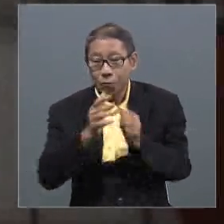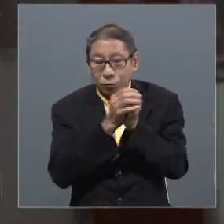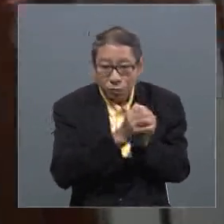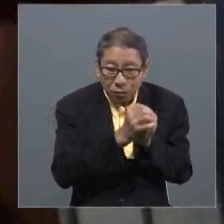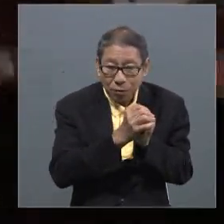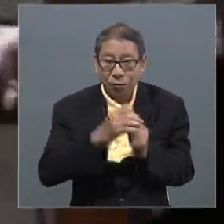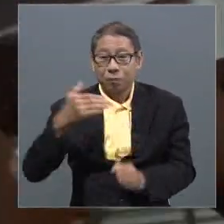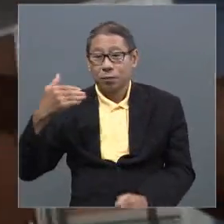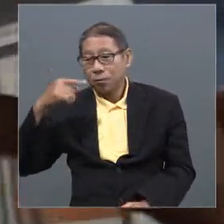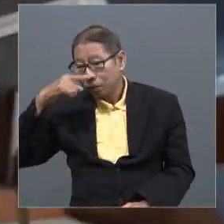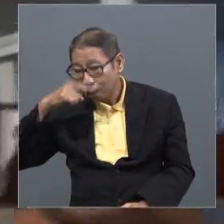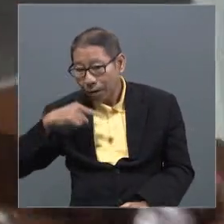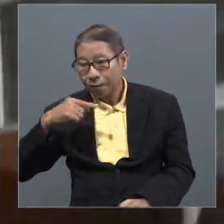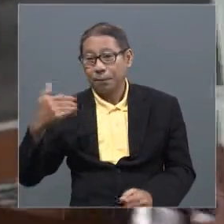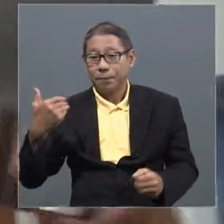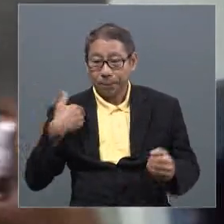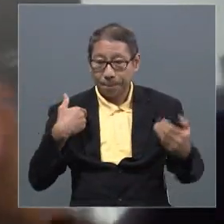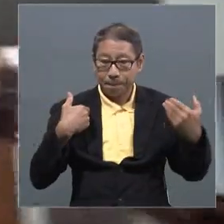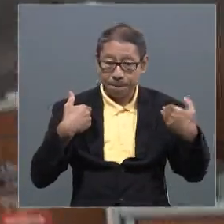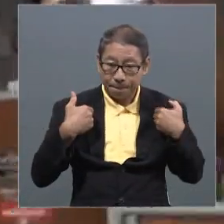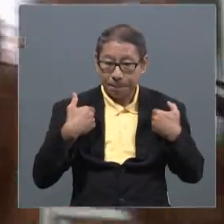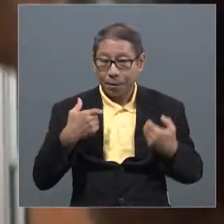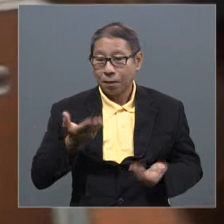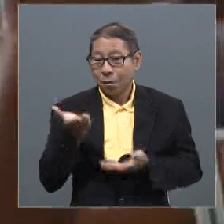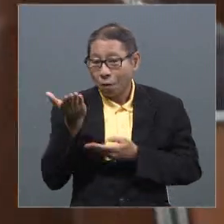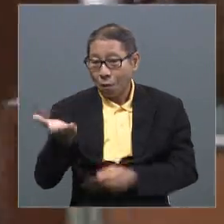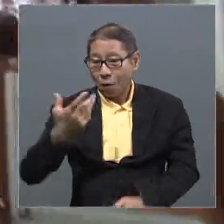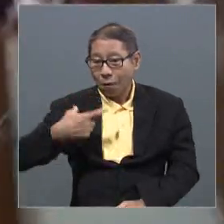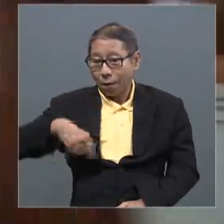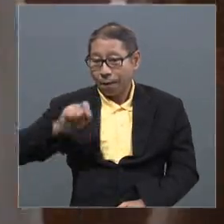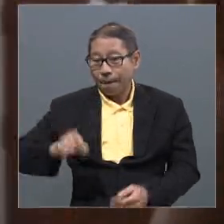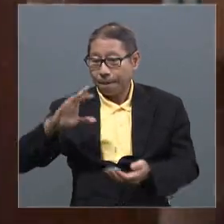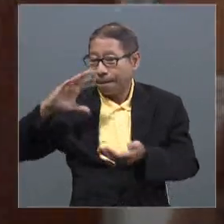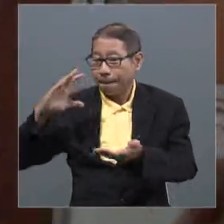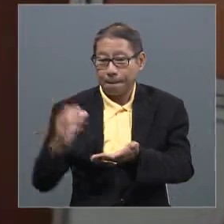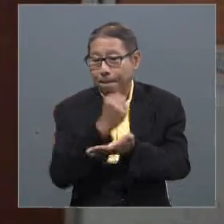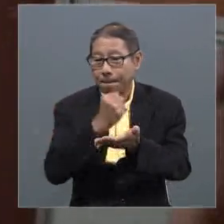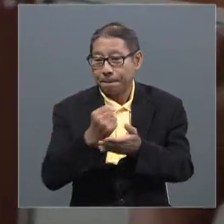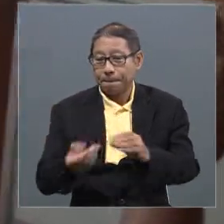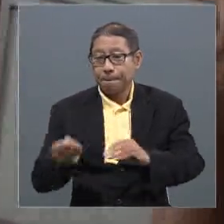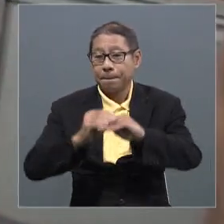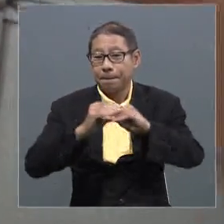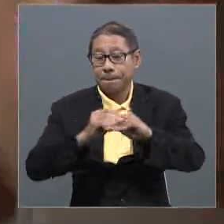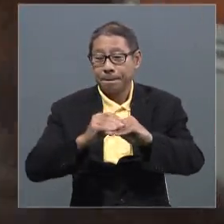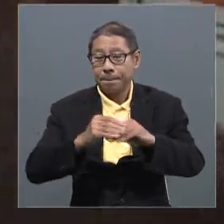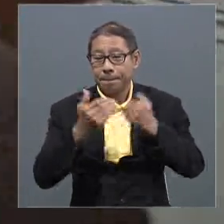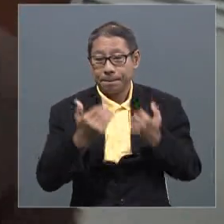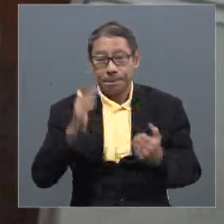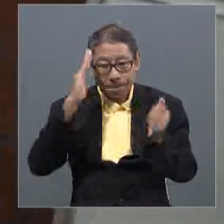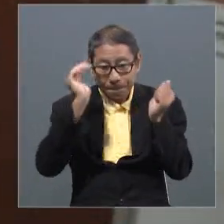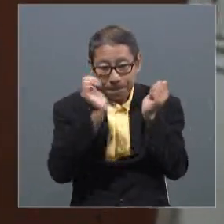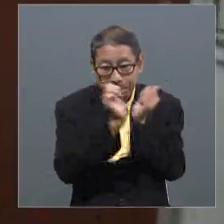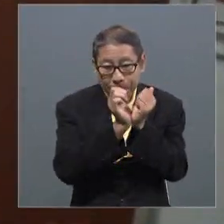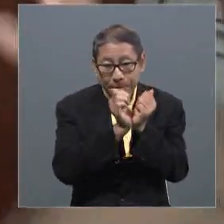ไทยเลยก็เลยกำลังรวบรวมพยานหลักฐานเพื่อจะขอศาลออกหมายจับเพิ่มเติมส่วนตัวตำรวจที่ไปร่วมแก๊ง CallCenterพันตำรวจโทบัณฑิต